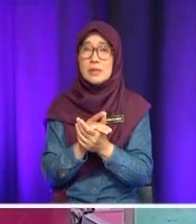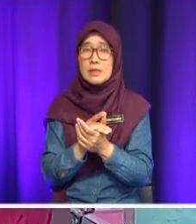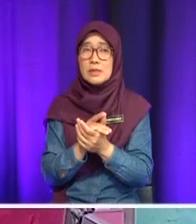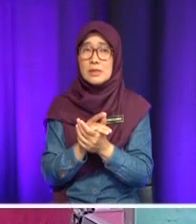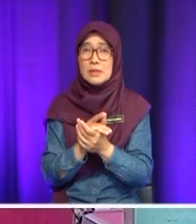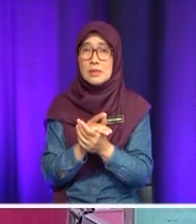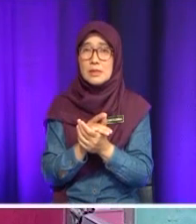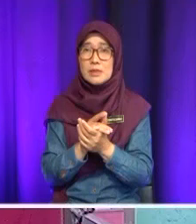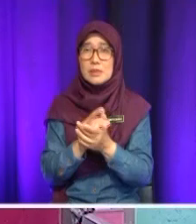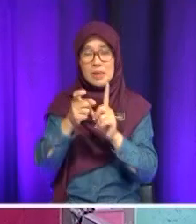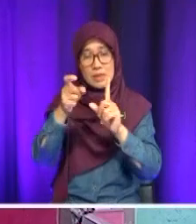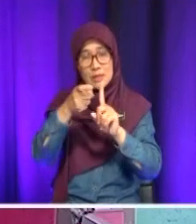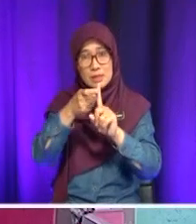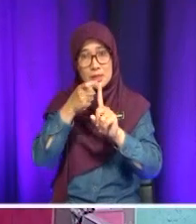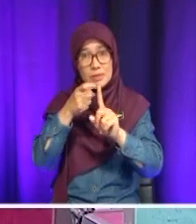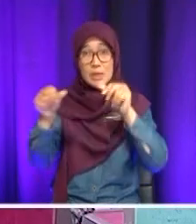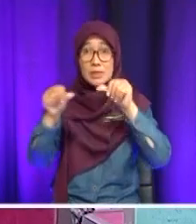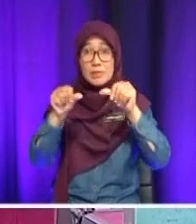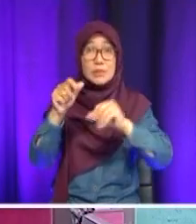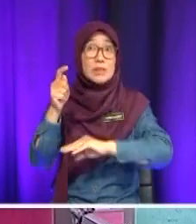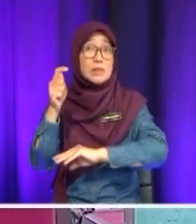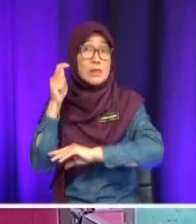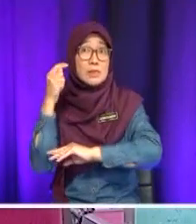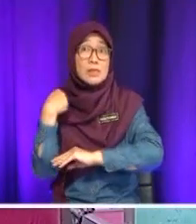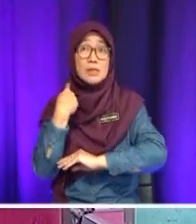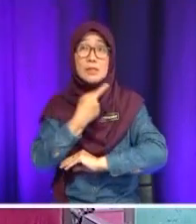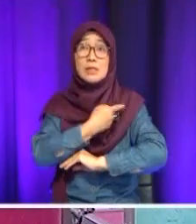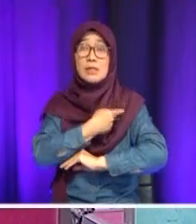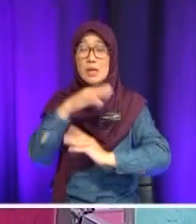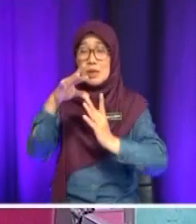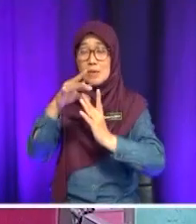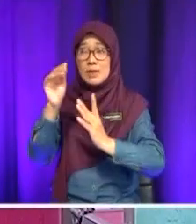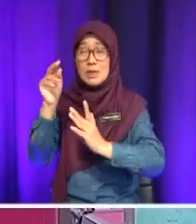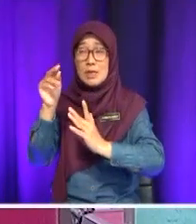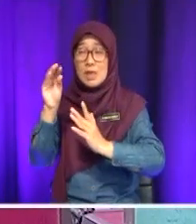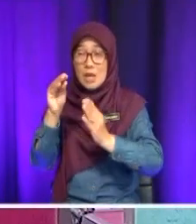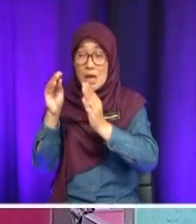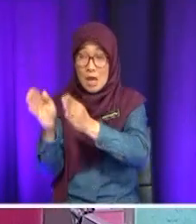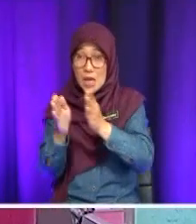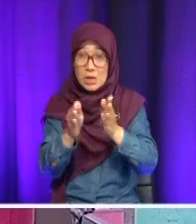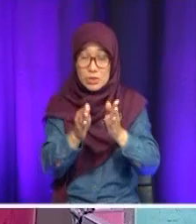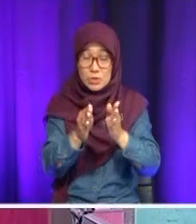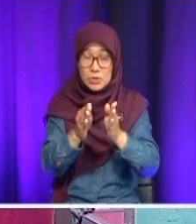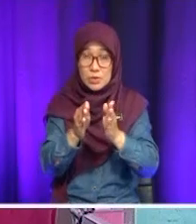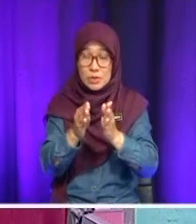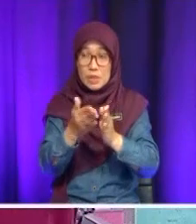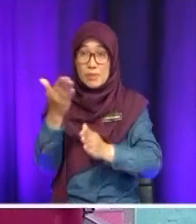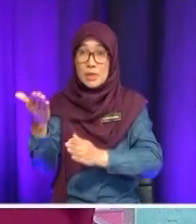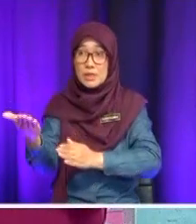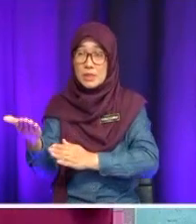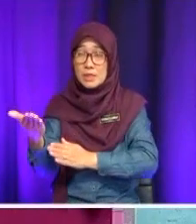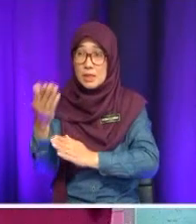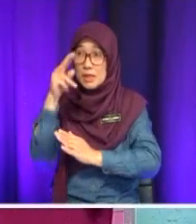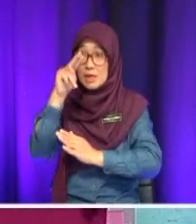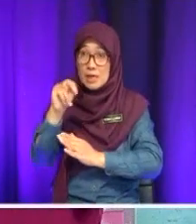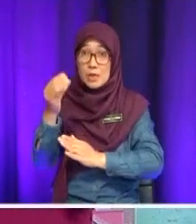daripada tadi kita dapat rumuskan pilih atau bagi N object bersamaan